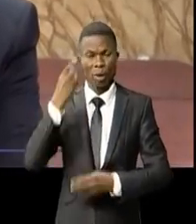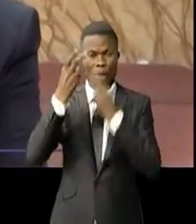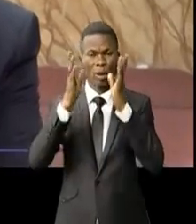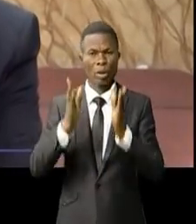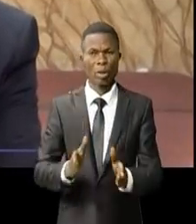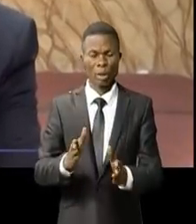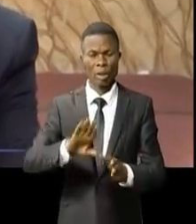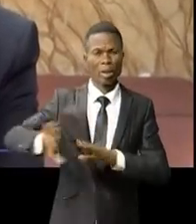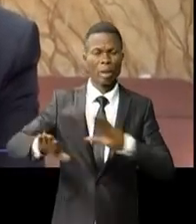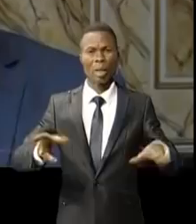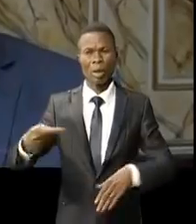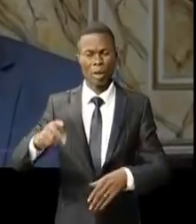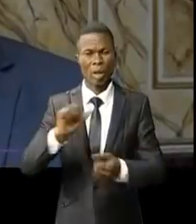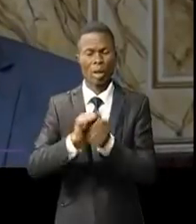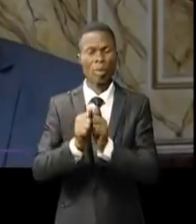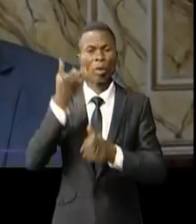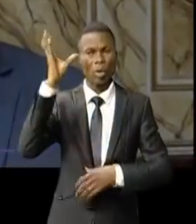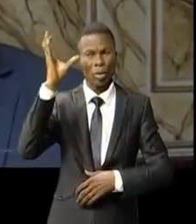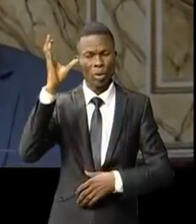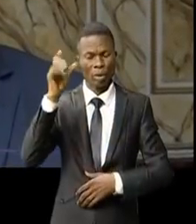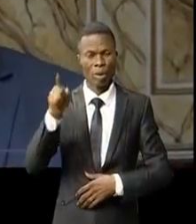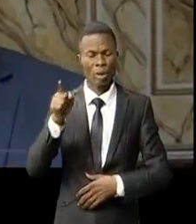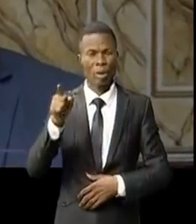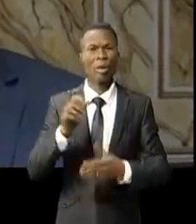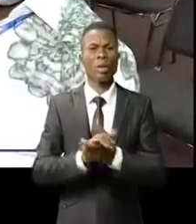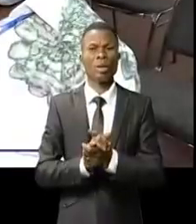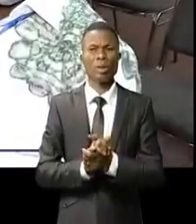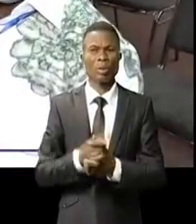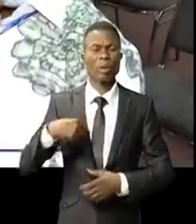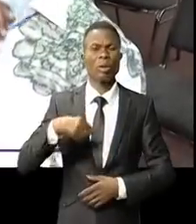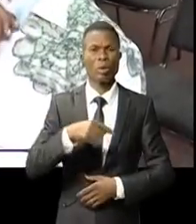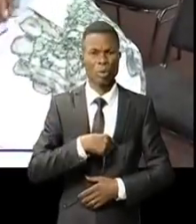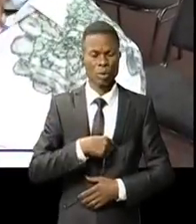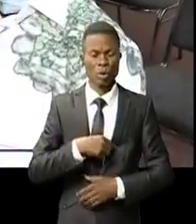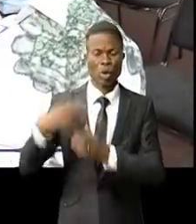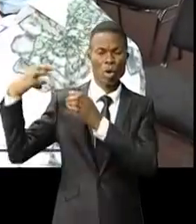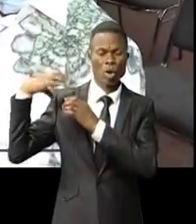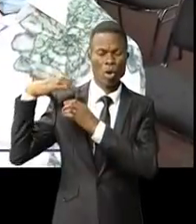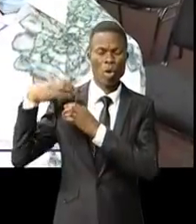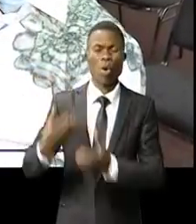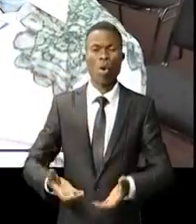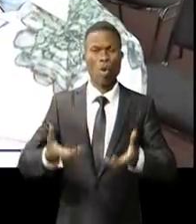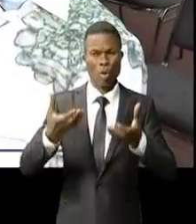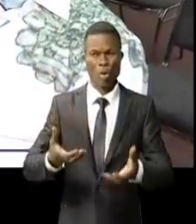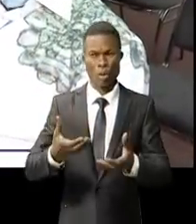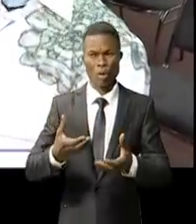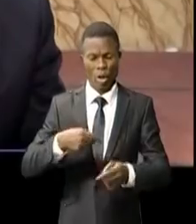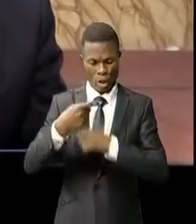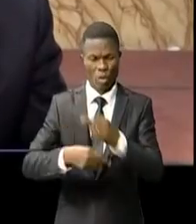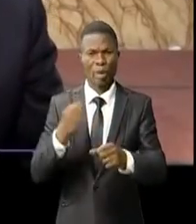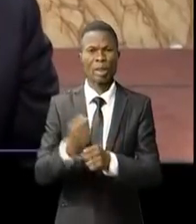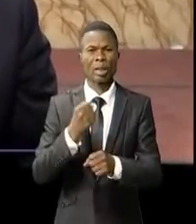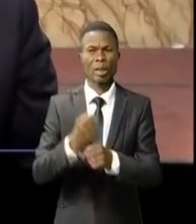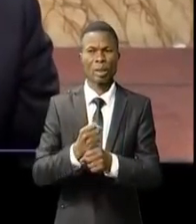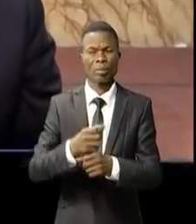tourisme, décentralisation et affaires coutumières, Marcel Mukilingansono. Nous avons la lourde tâche de mettre en œuvre